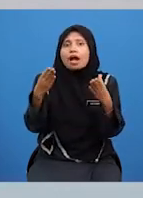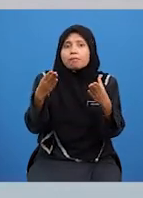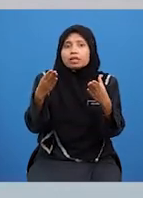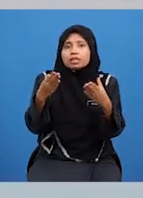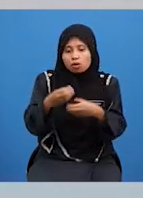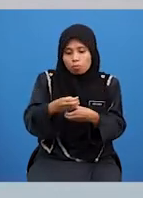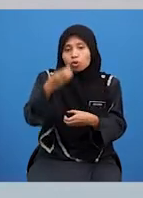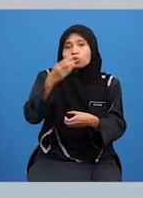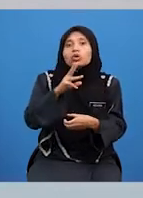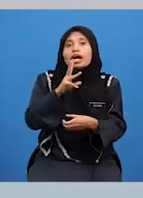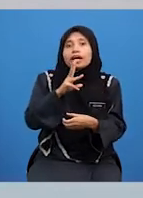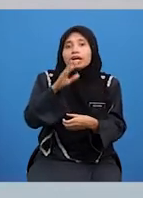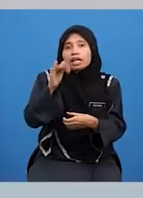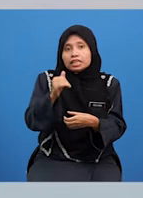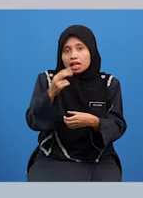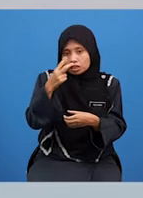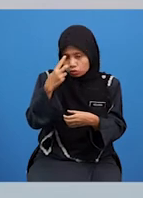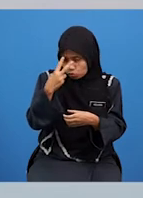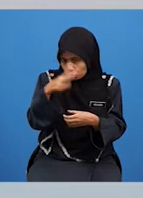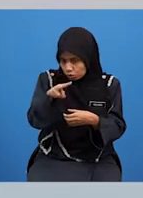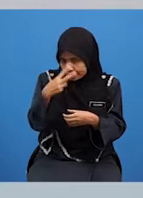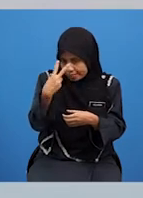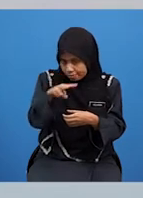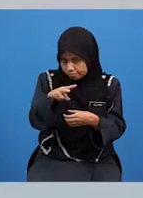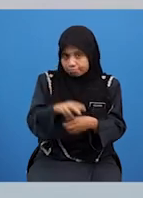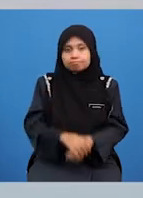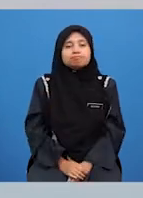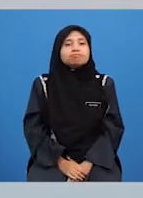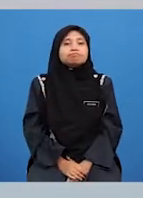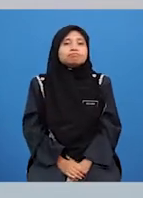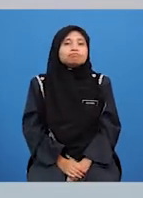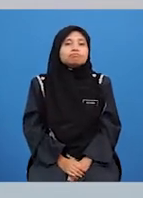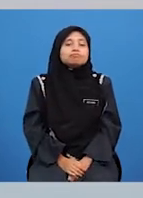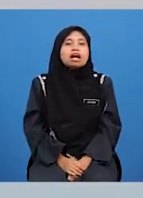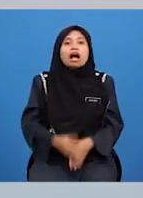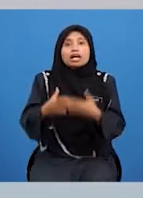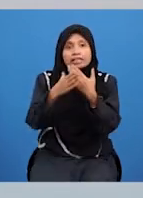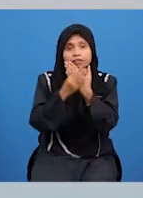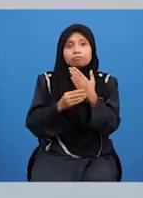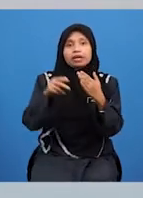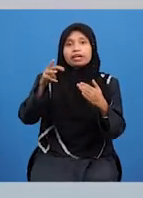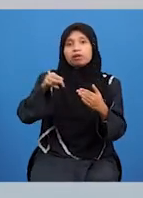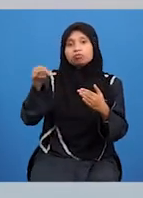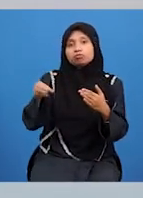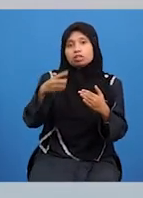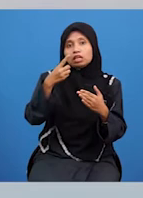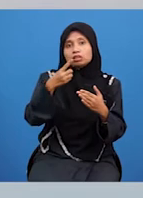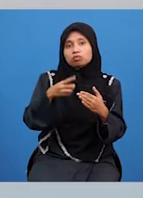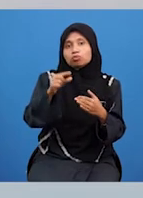mineral yang bersifat lutsinar dengan jayanya. Kemahiran pelajar mengaplikasikan